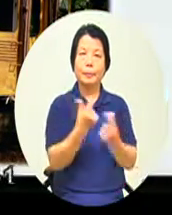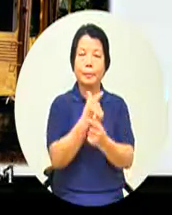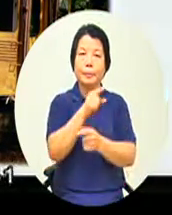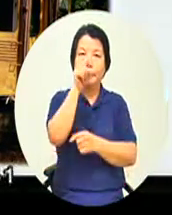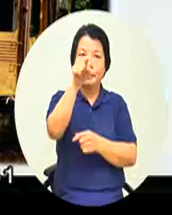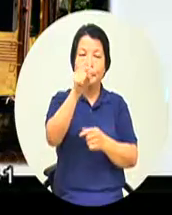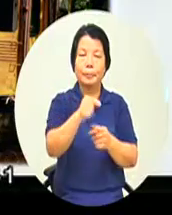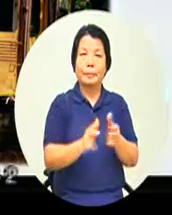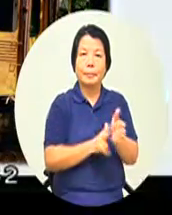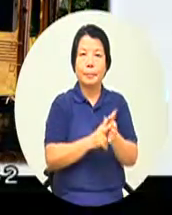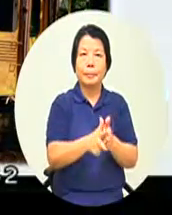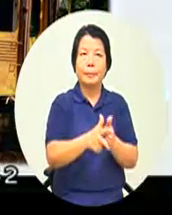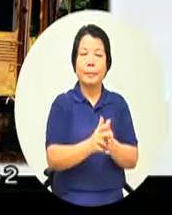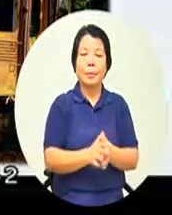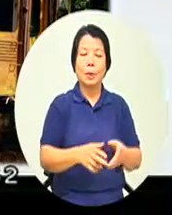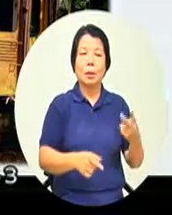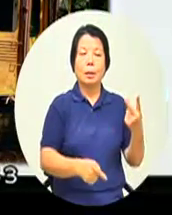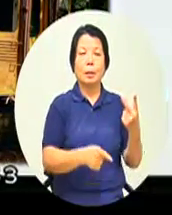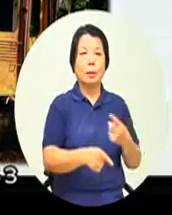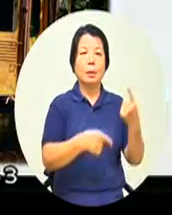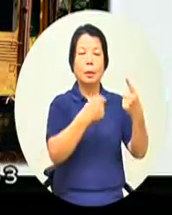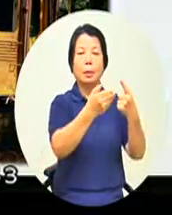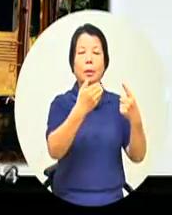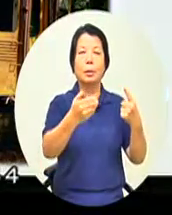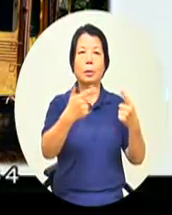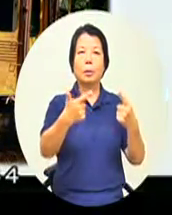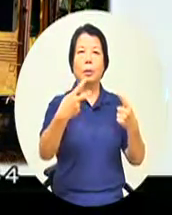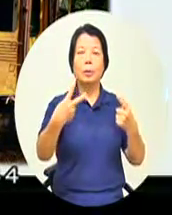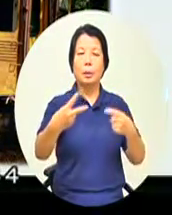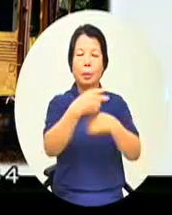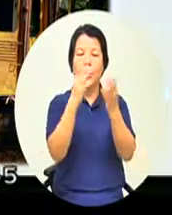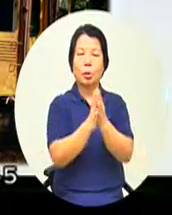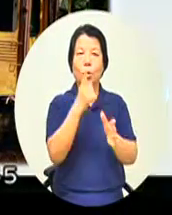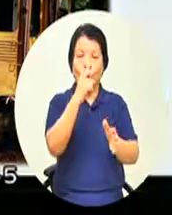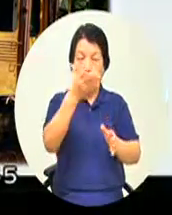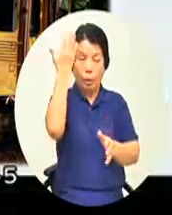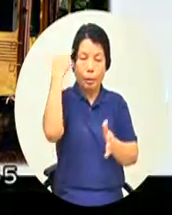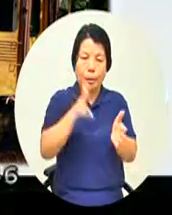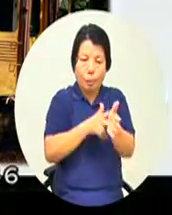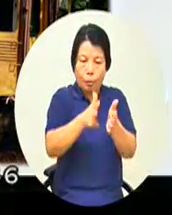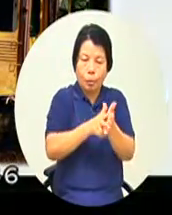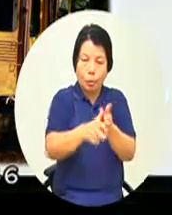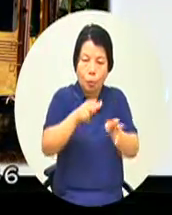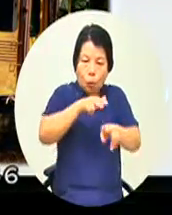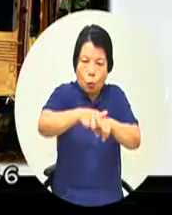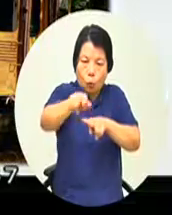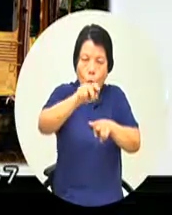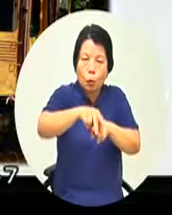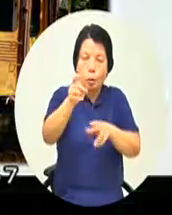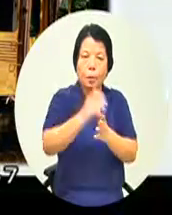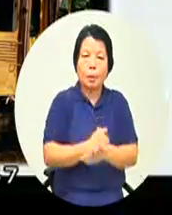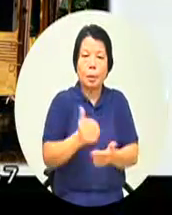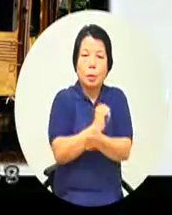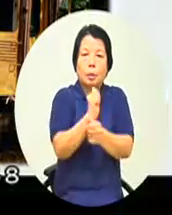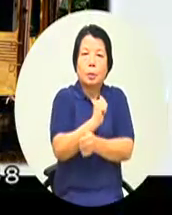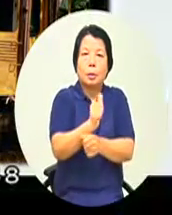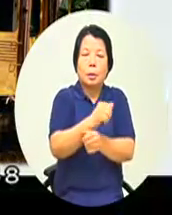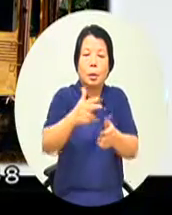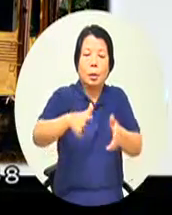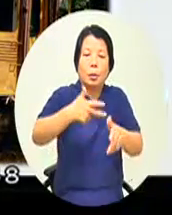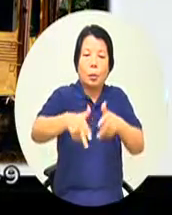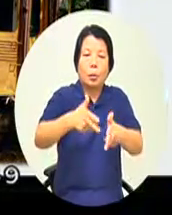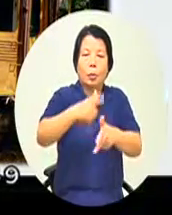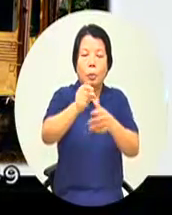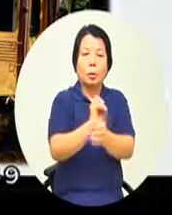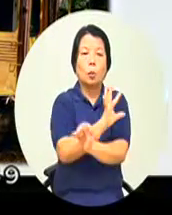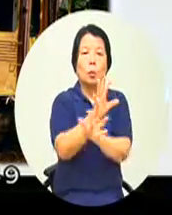个是1966年开始行驶在台铁纵贯线的这个北堤亚的这个柴油客车的光华号，当